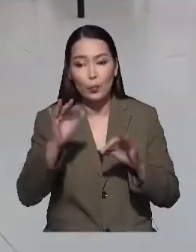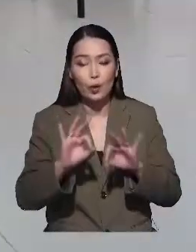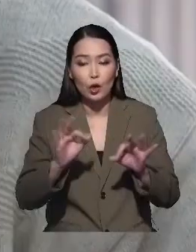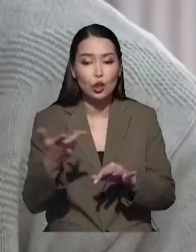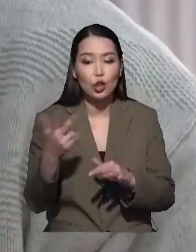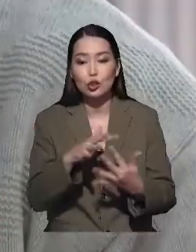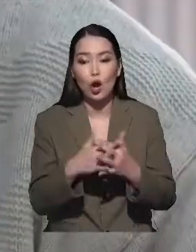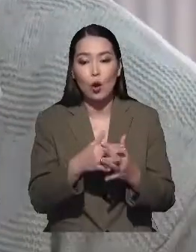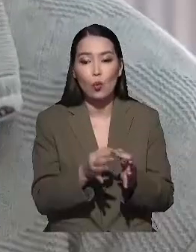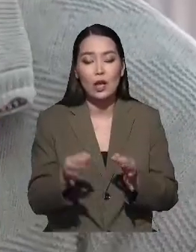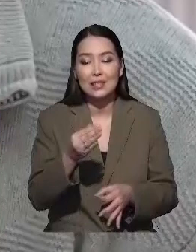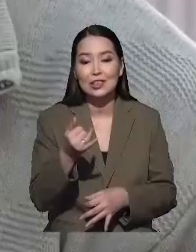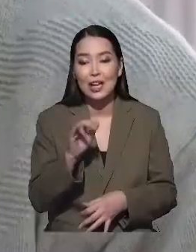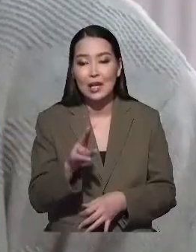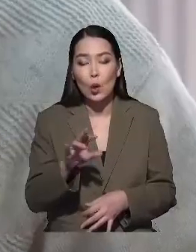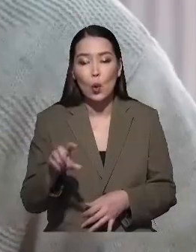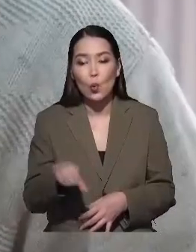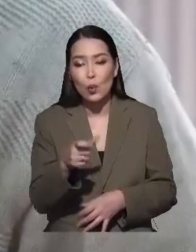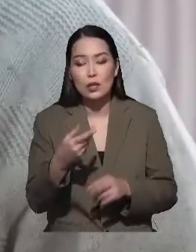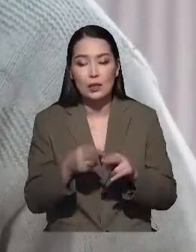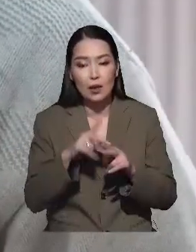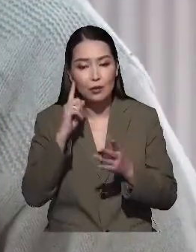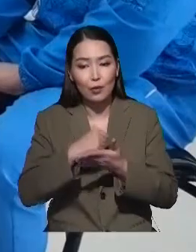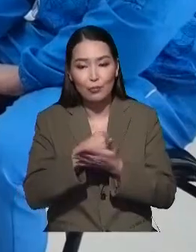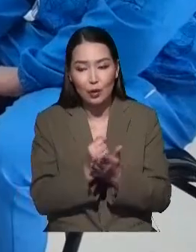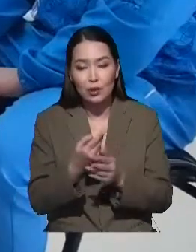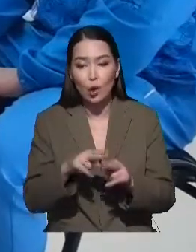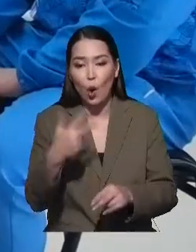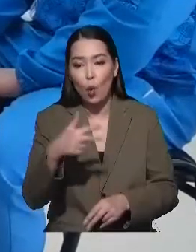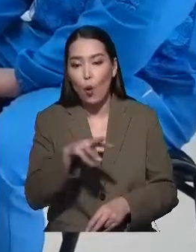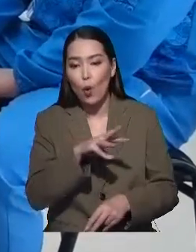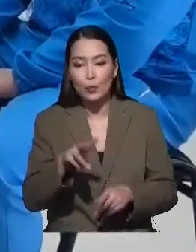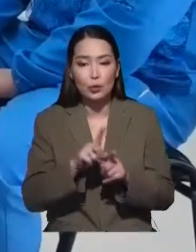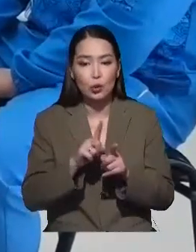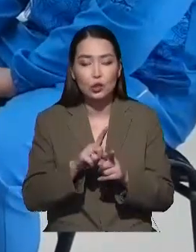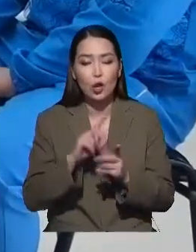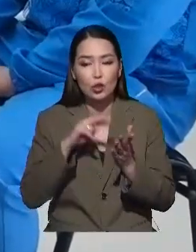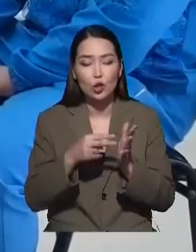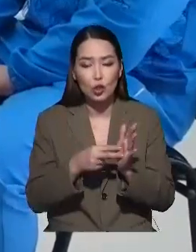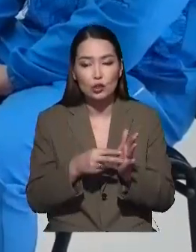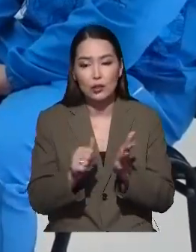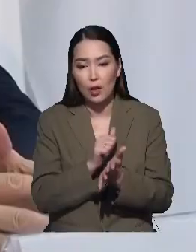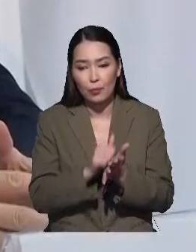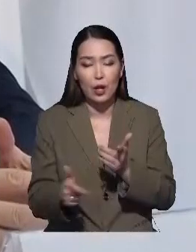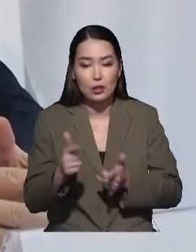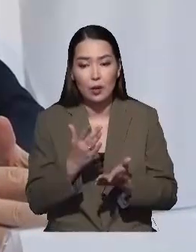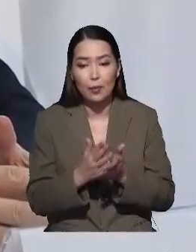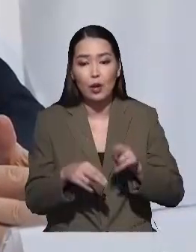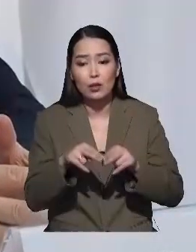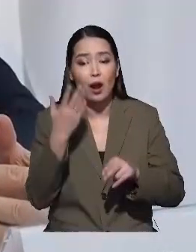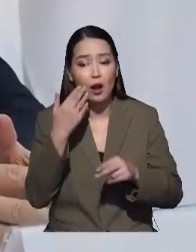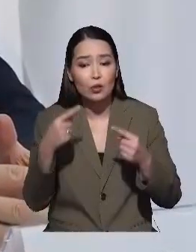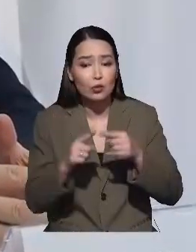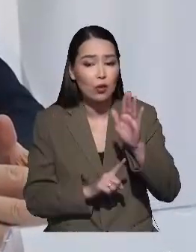ауылдың аумағындағы жайық өзені жағасын бекіту жобасы бойынша 30 миллион теңгеге жобалық құжаттама жасақталуда, бірақ құрылыстың нақты қашан